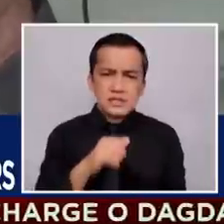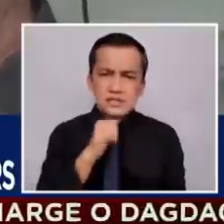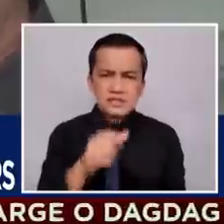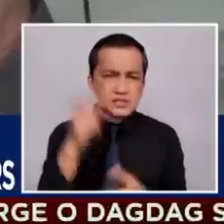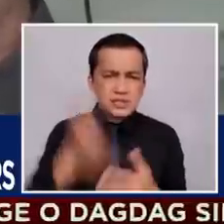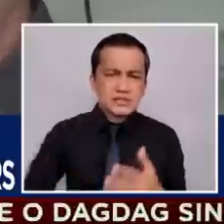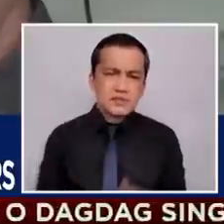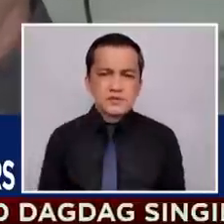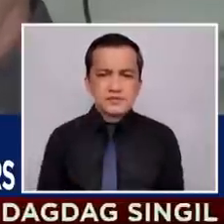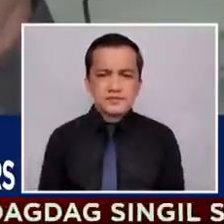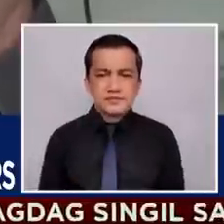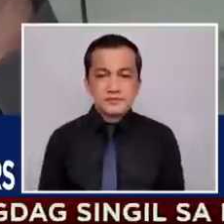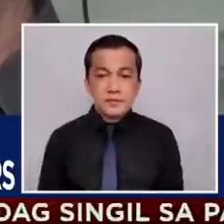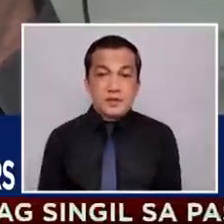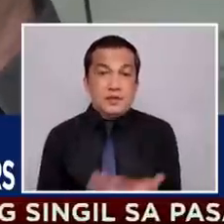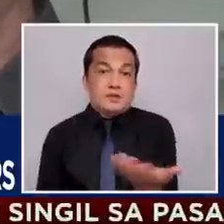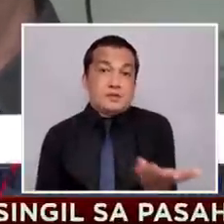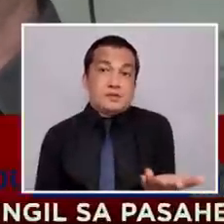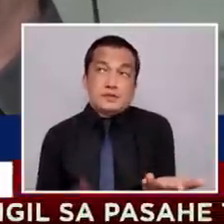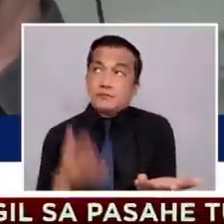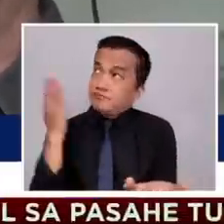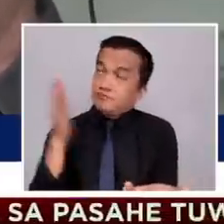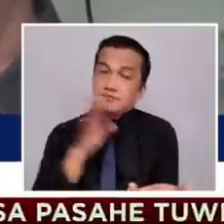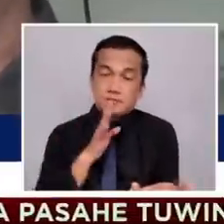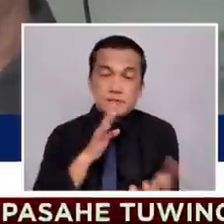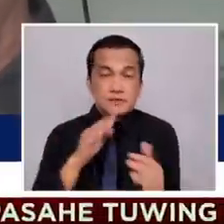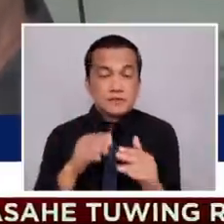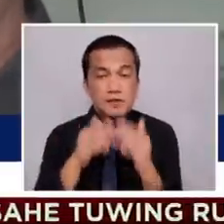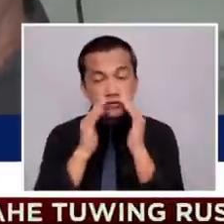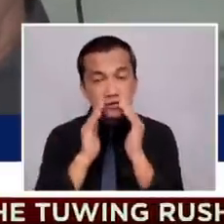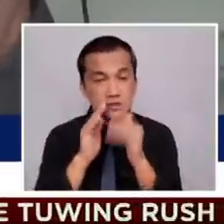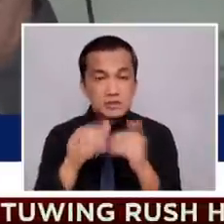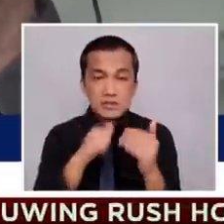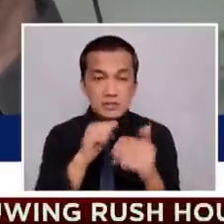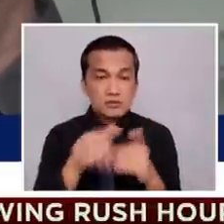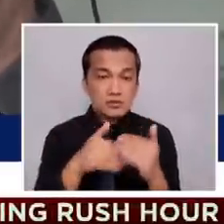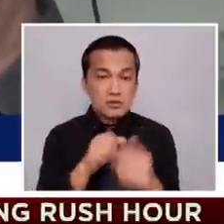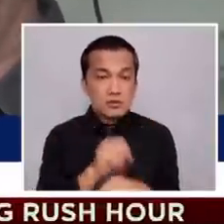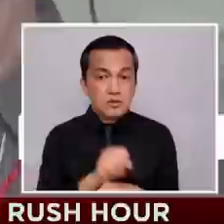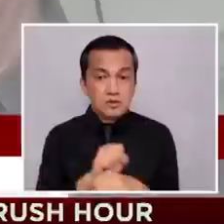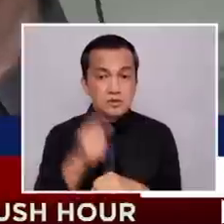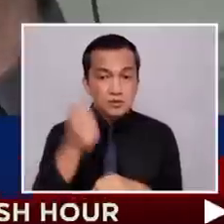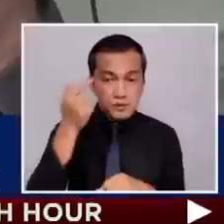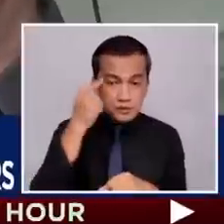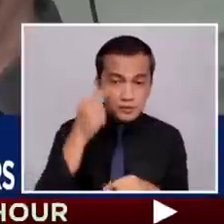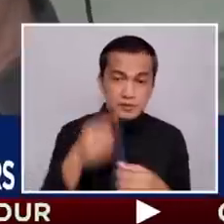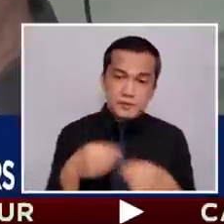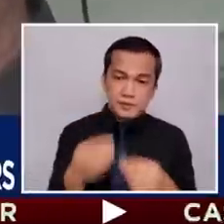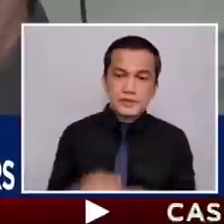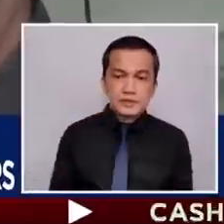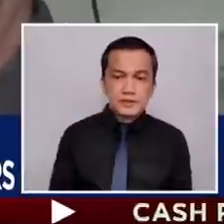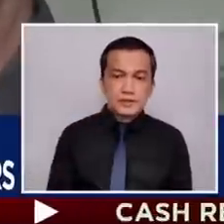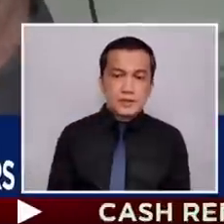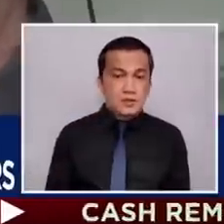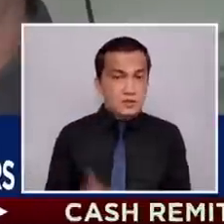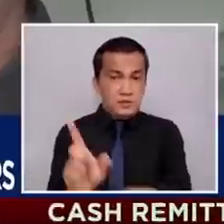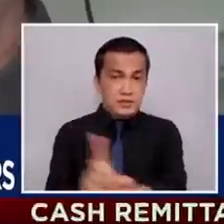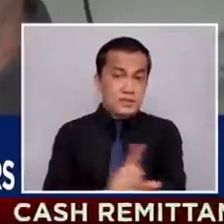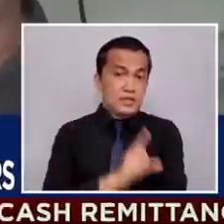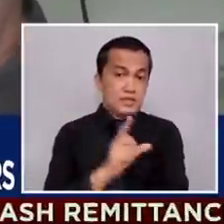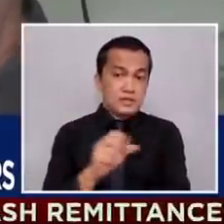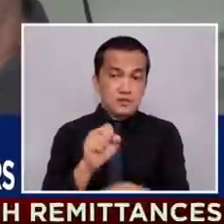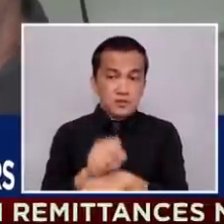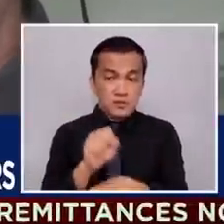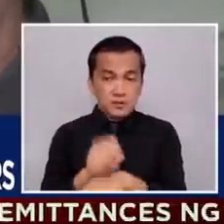po ang nakakalungkot kasi hindi lahat ng nagtatrabaho sa gobyerno ay mabibigyan nito. Itong matatagal na po na nagtatrabaho